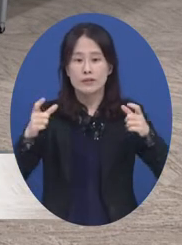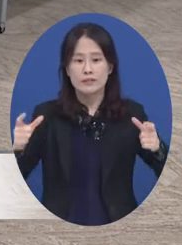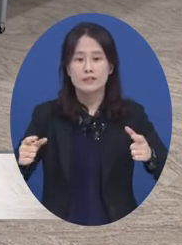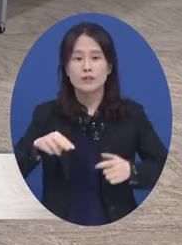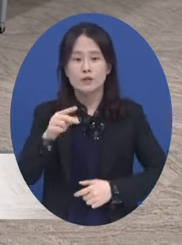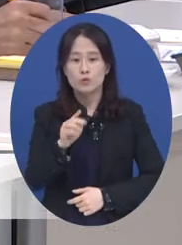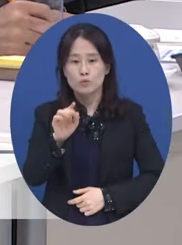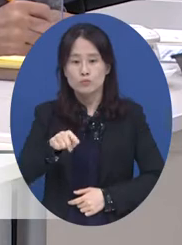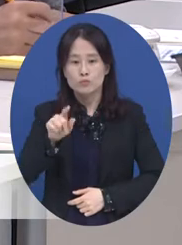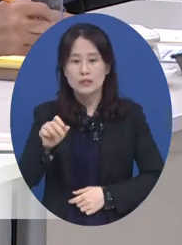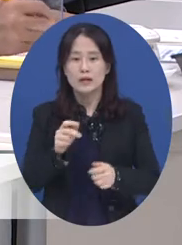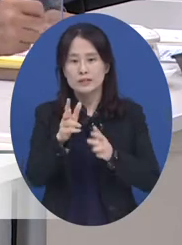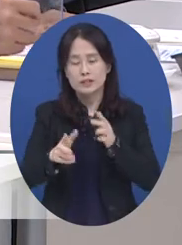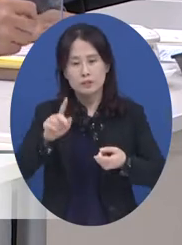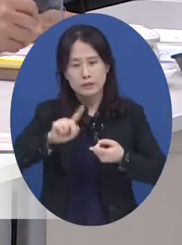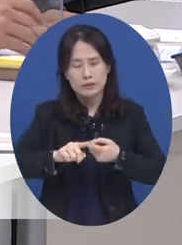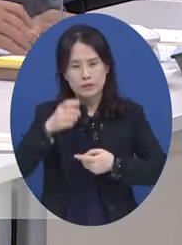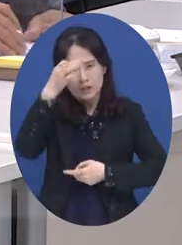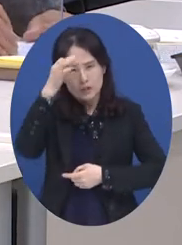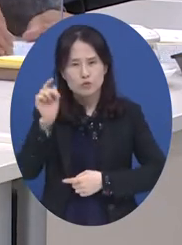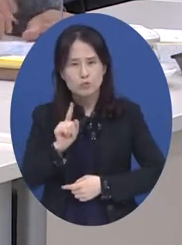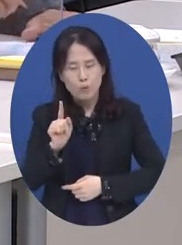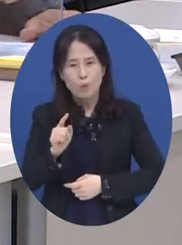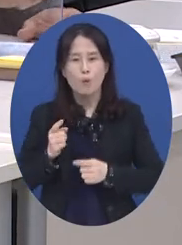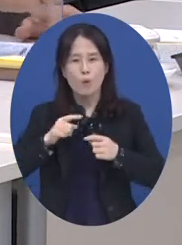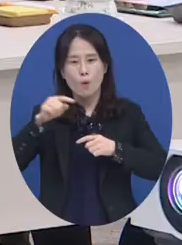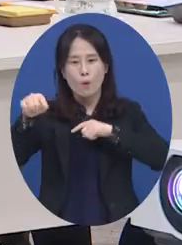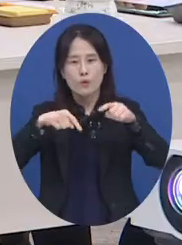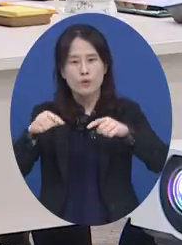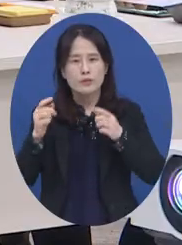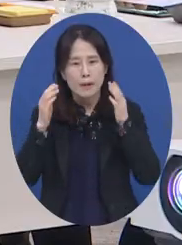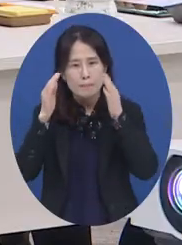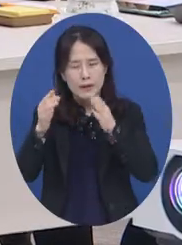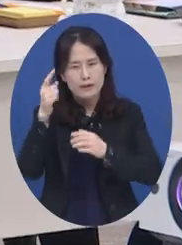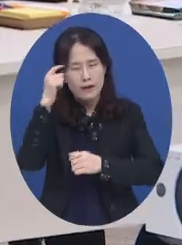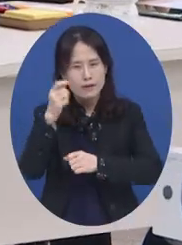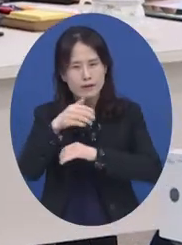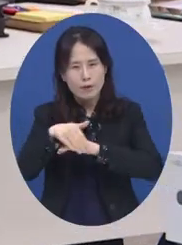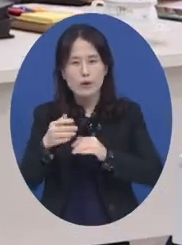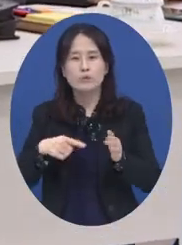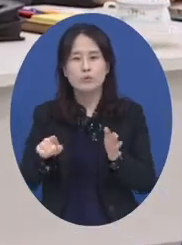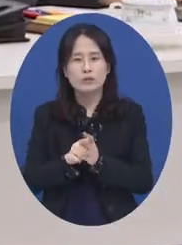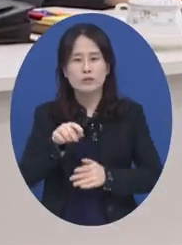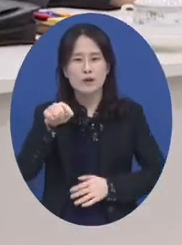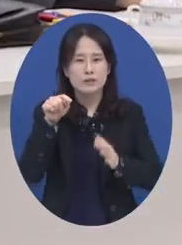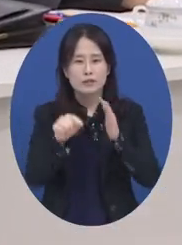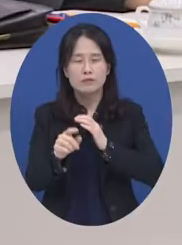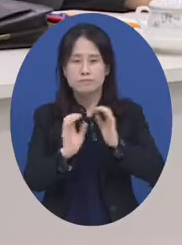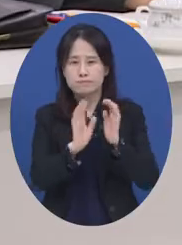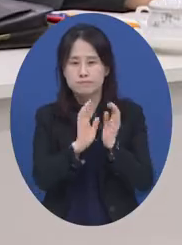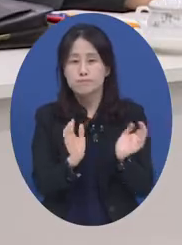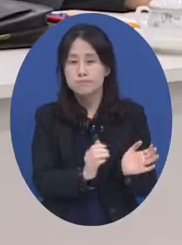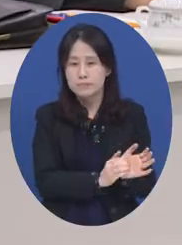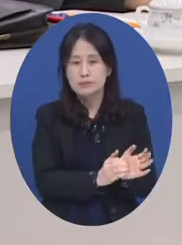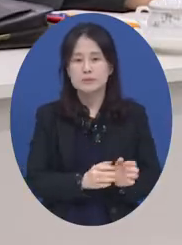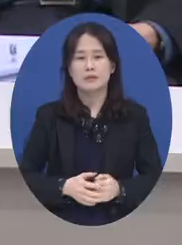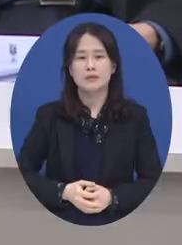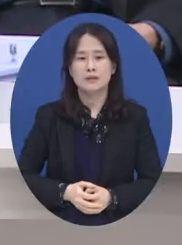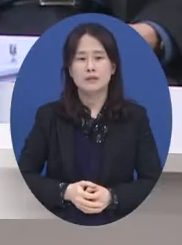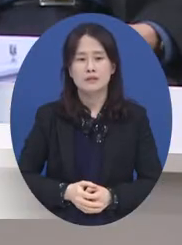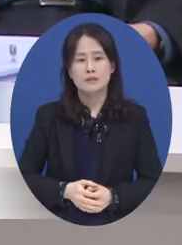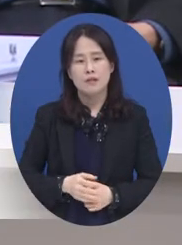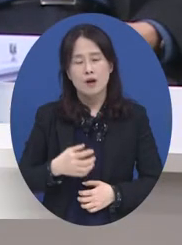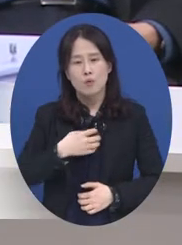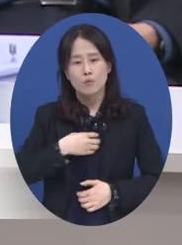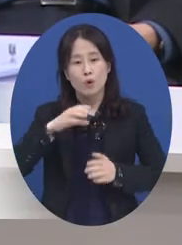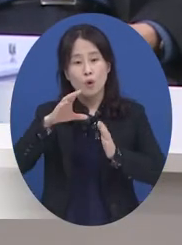소부장 산업의 기술 독립 현황을 짚어보고 정책 방향을 모색하기 위해 현장 목소리를 듣는 시간이 마련됐고,